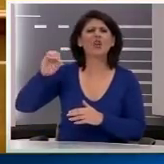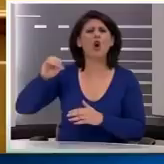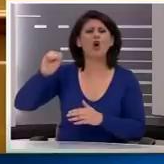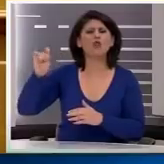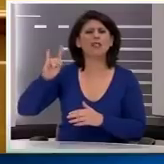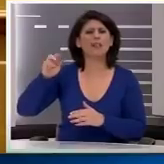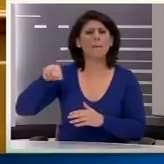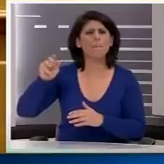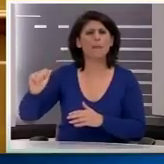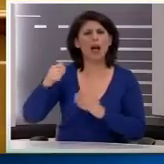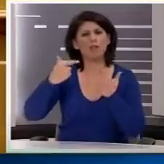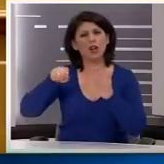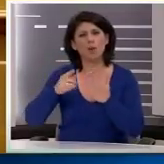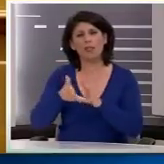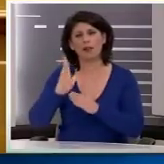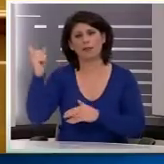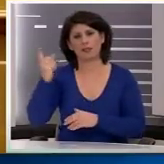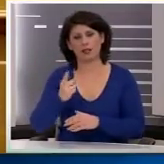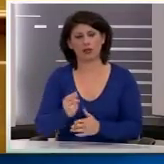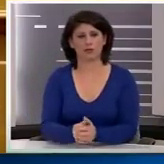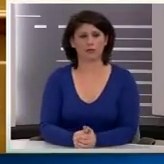ήταν 7,15%.